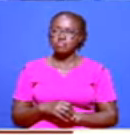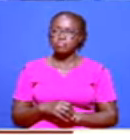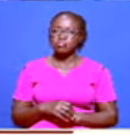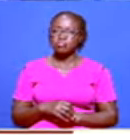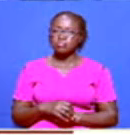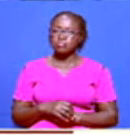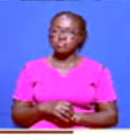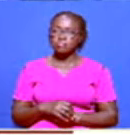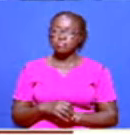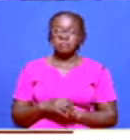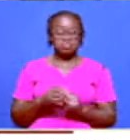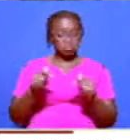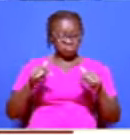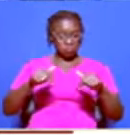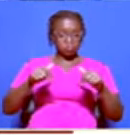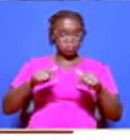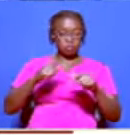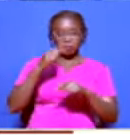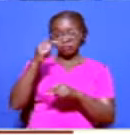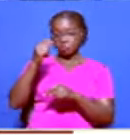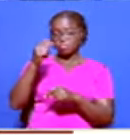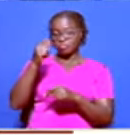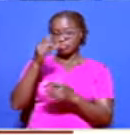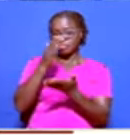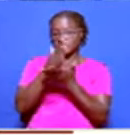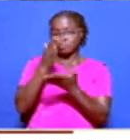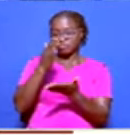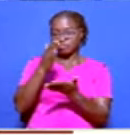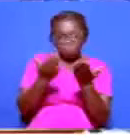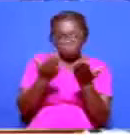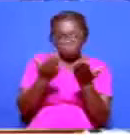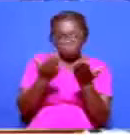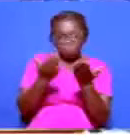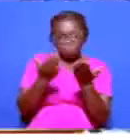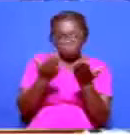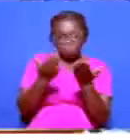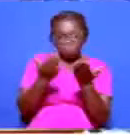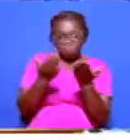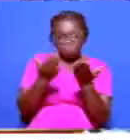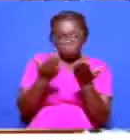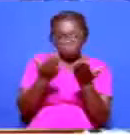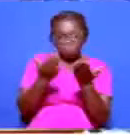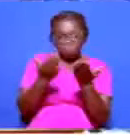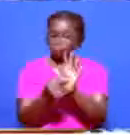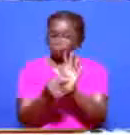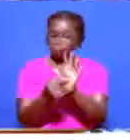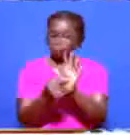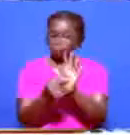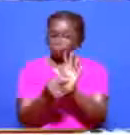Today is testimony to the fact that no matter how long it takes,